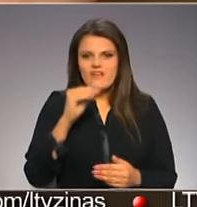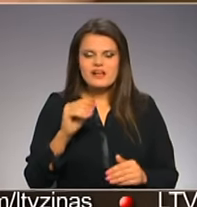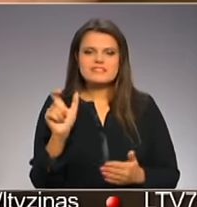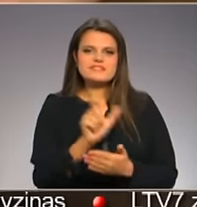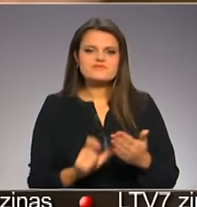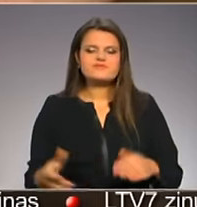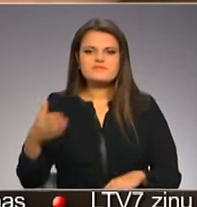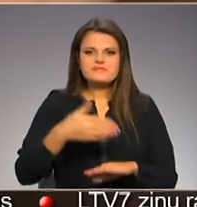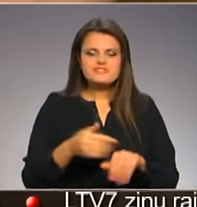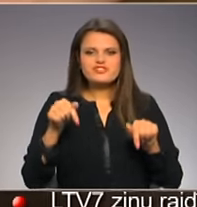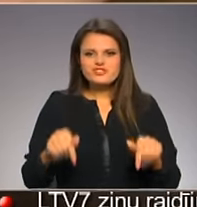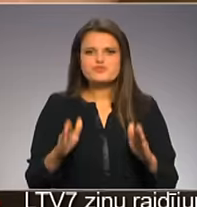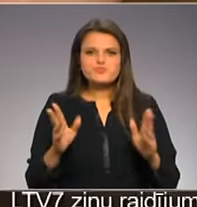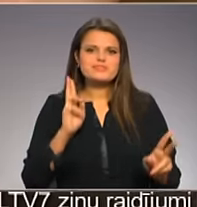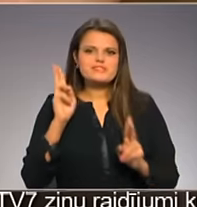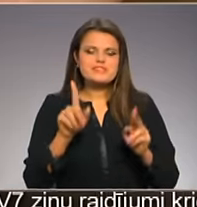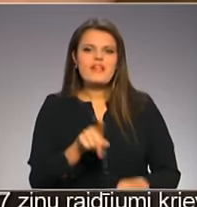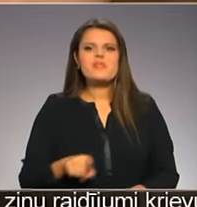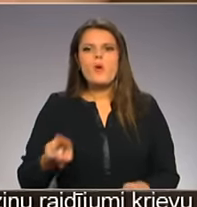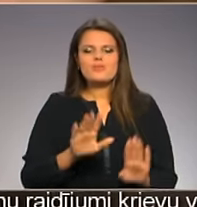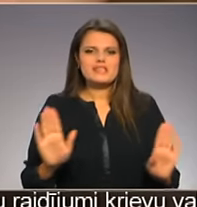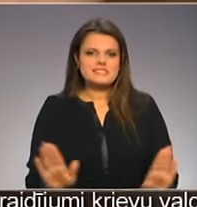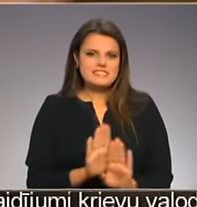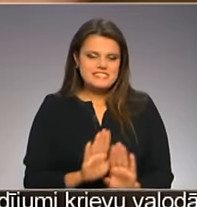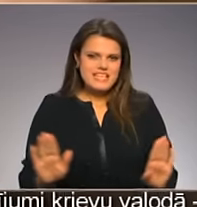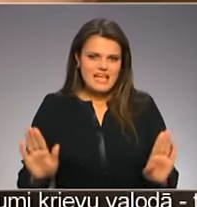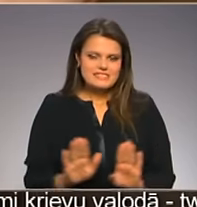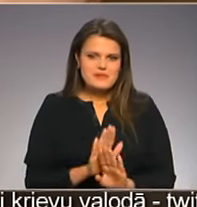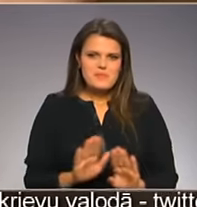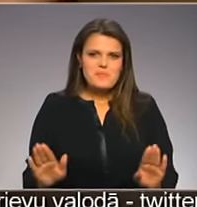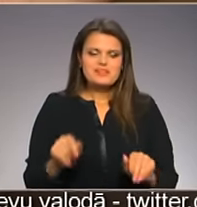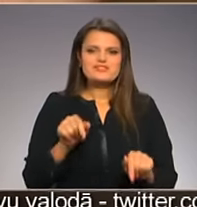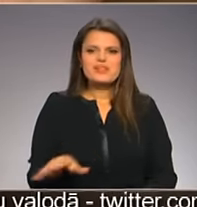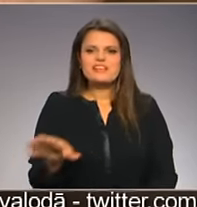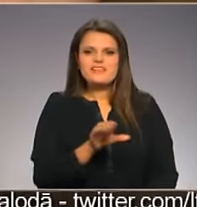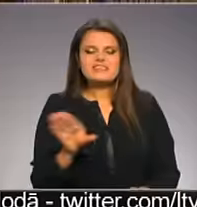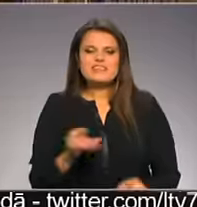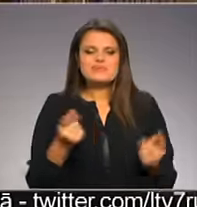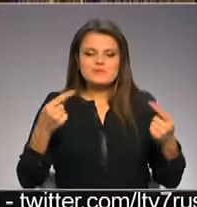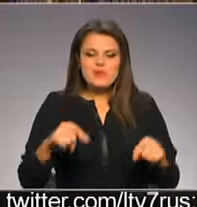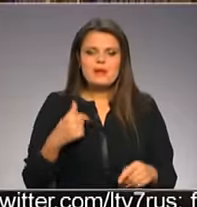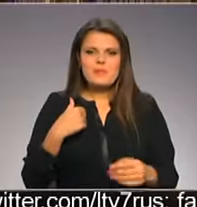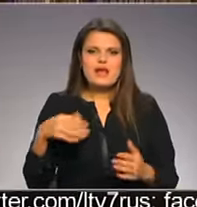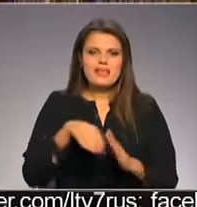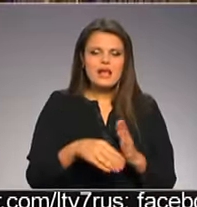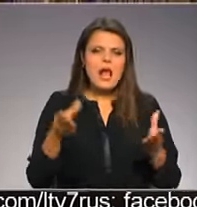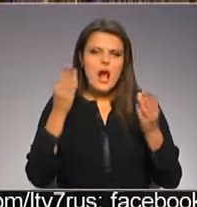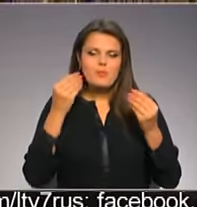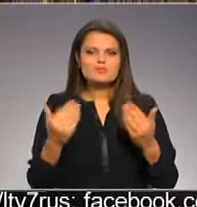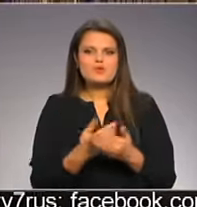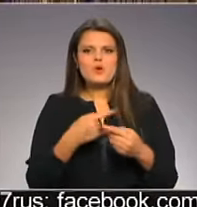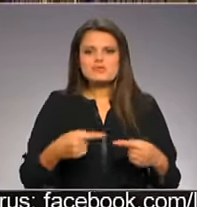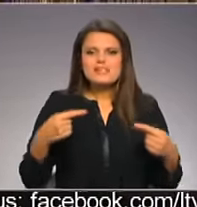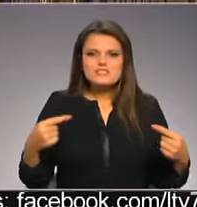dzejolīšu vietā šeit tiks skandētas tautas dziesmas. Un tad te visi visu laiku, man ieskaitot, apgūstam kaut kādus